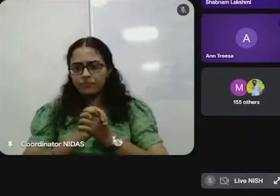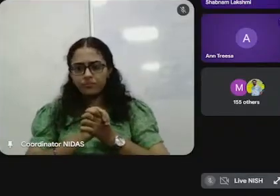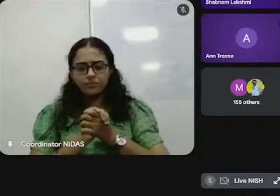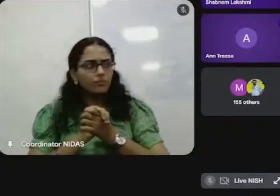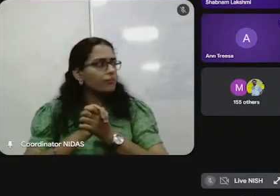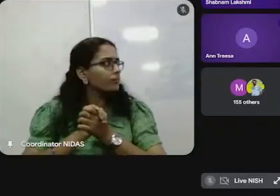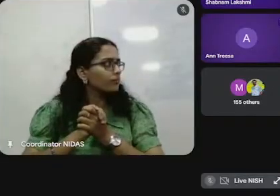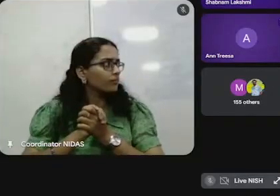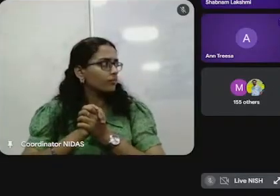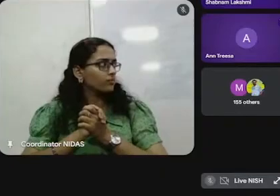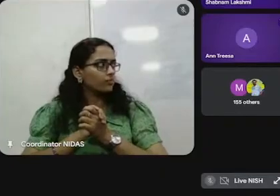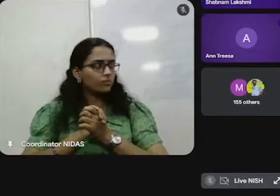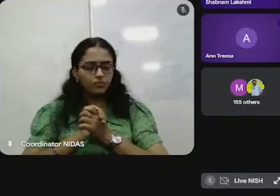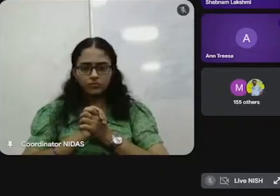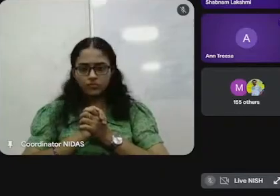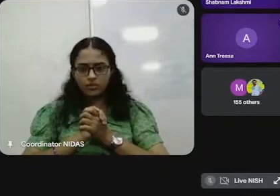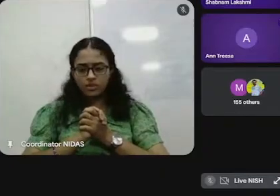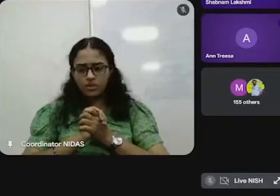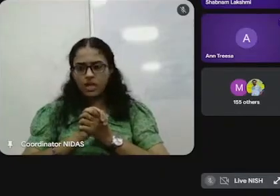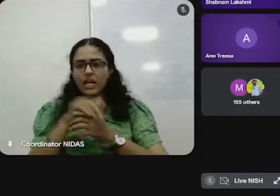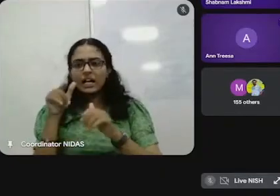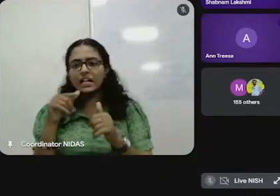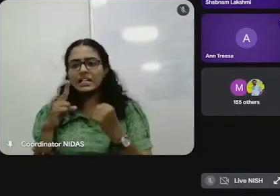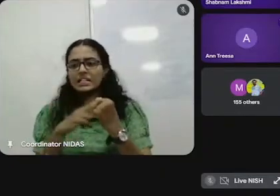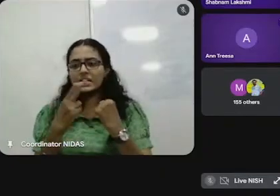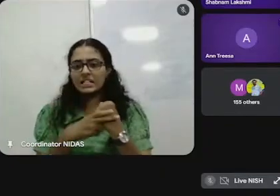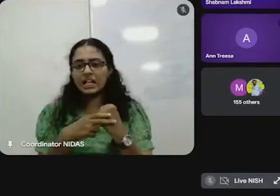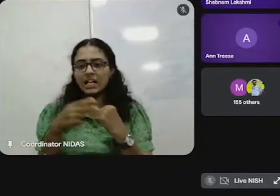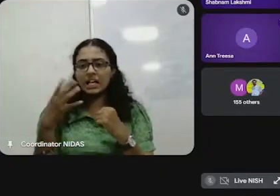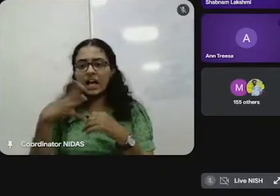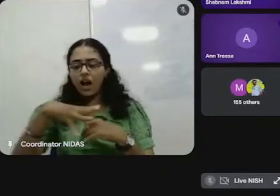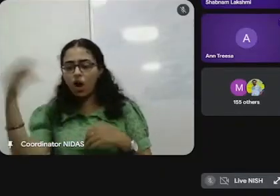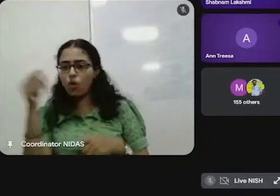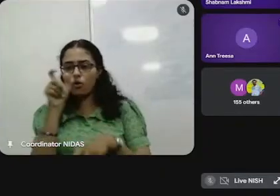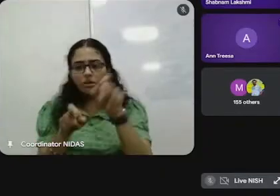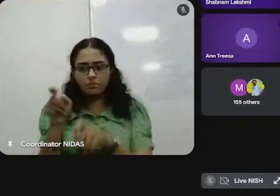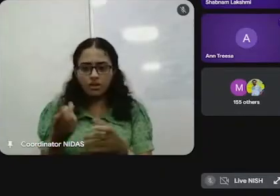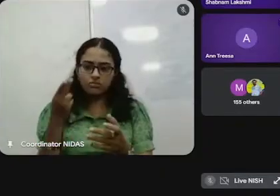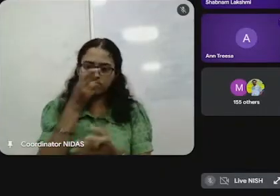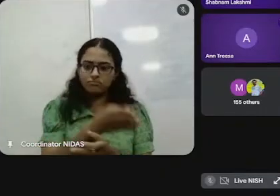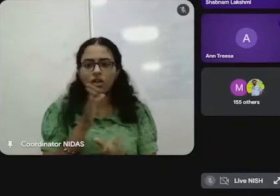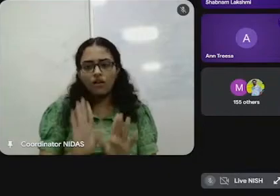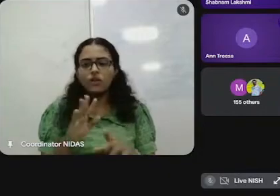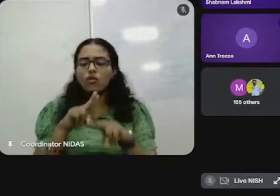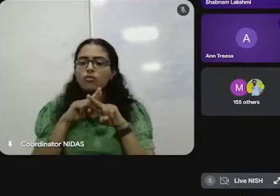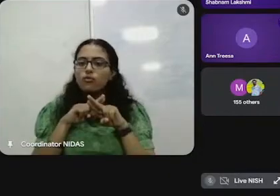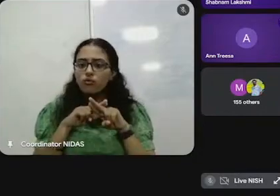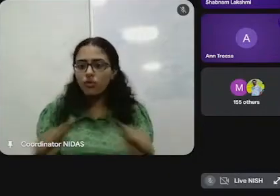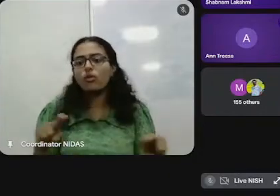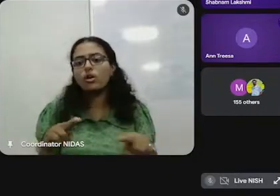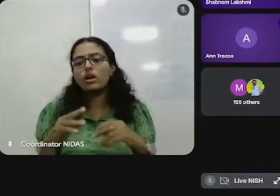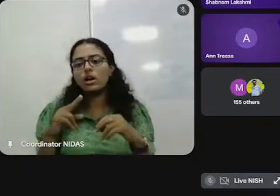ഇൻപേഷ്യൻസ് ട്രീറ്റ്മെന്റ് ഇൻപേഷ്യൻസ് ഇല്ല നിഷില്, ഔട്ട് പേഷ്യൻസ് ആണ്. പക്ഷേ എല്ലാ പ്രൊഫഷണൽസും ഇത്